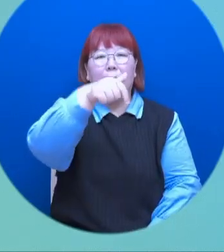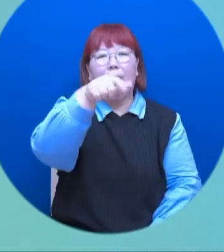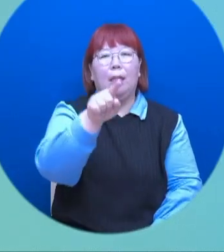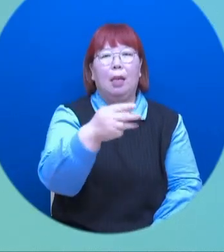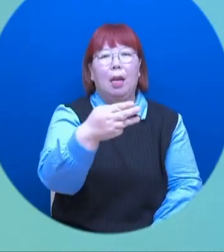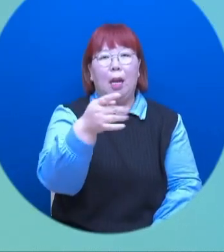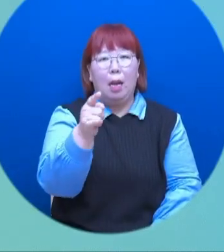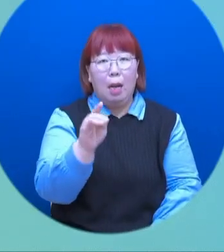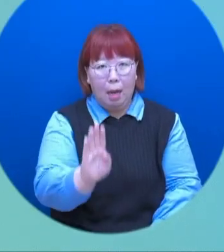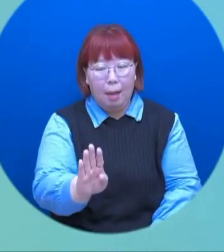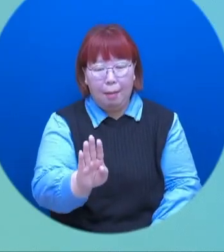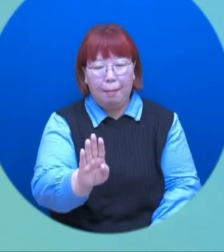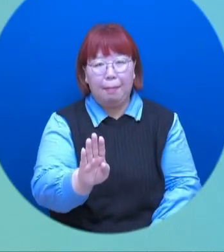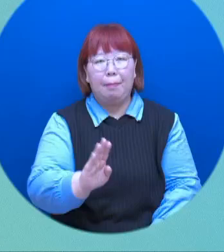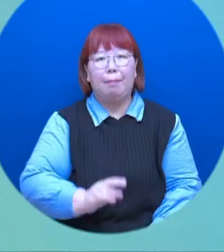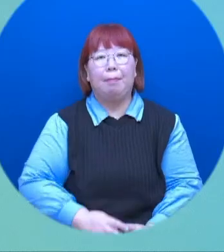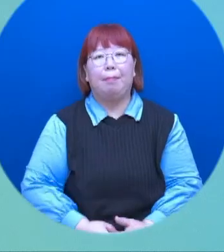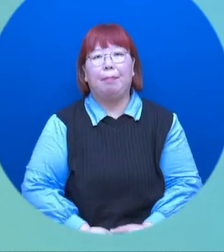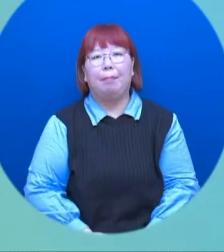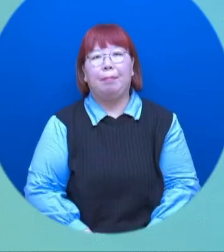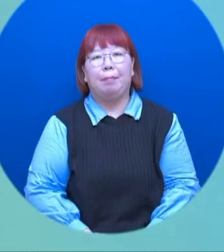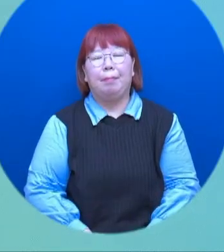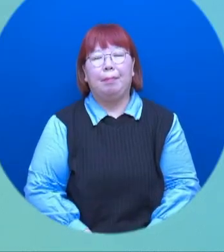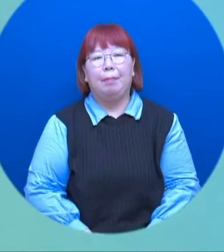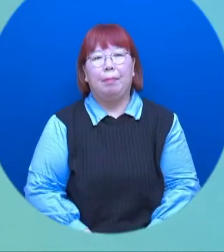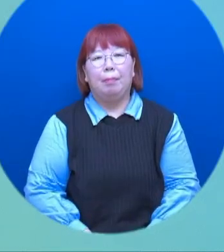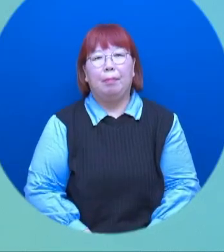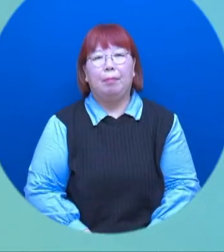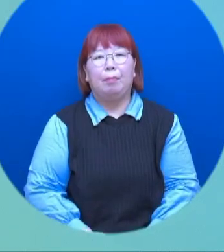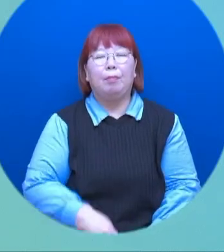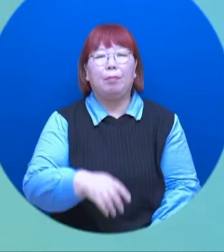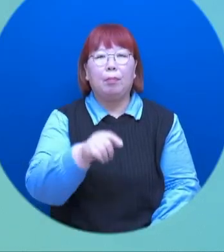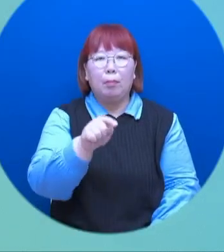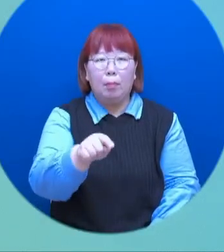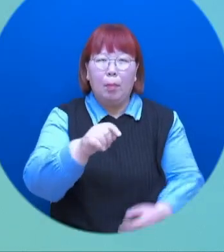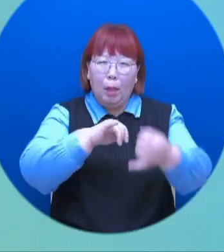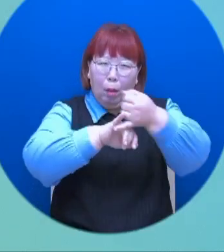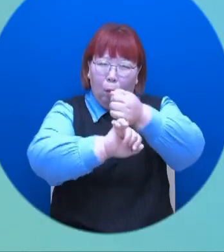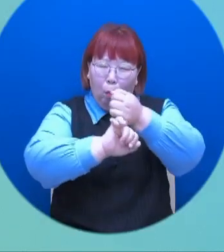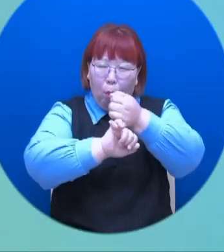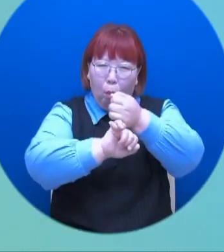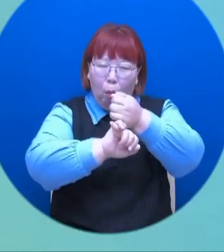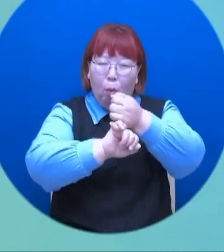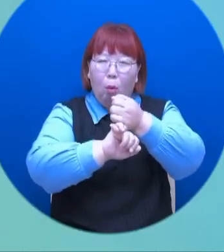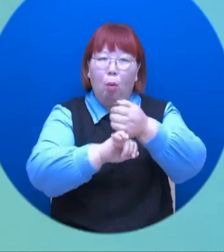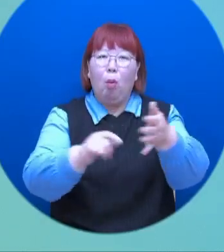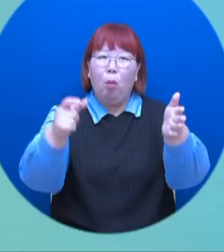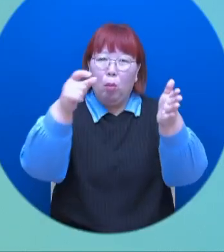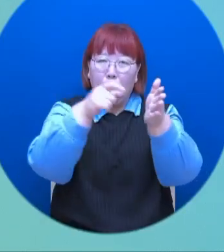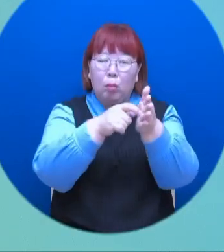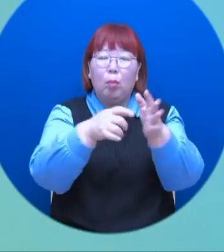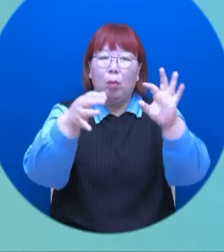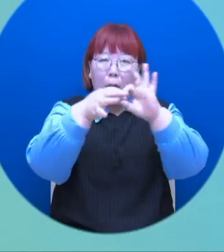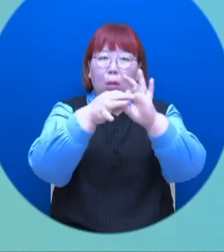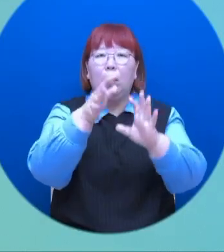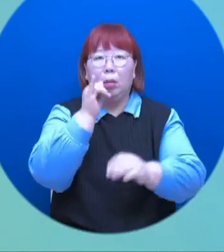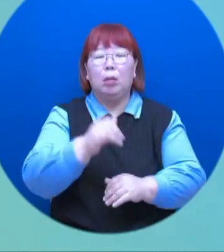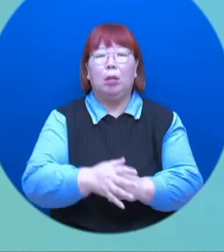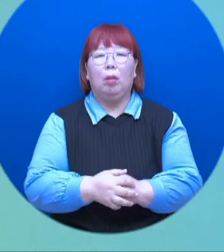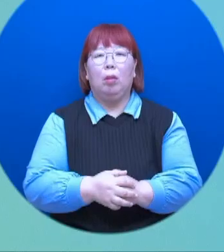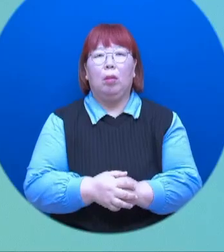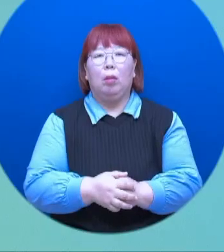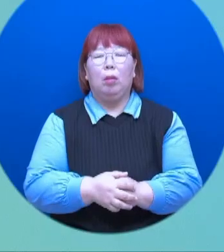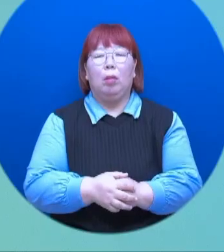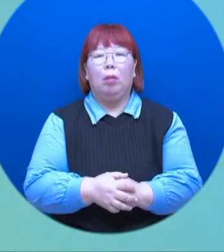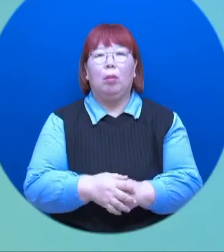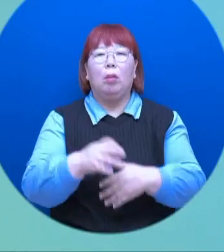사람 여분네의 아들 갈렙, 이것을 꼭 접두어에 붙어요. 자,